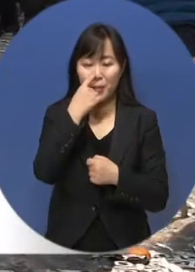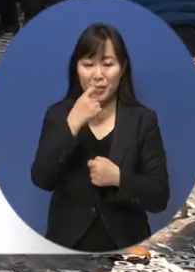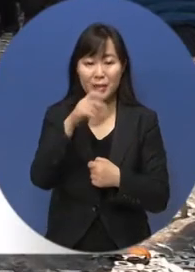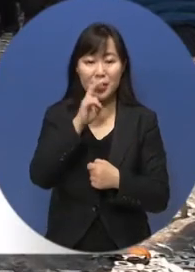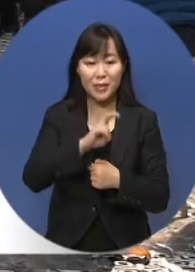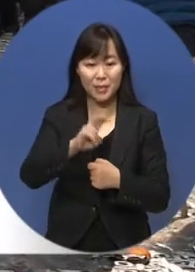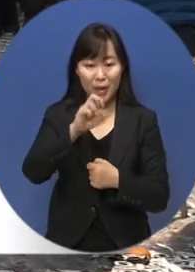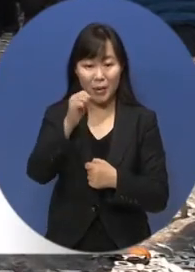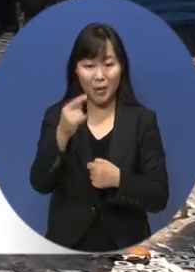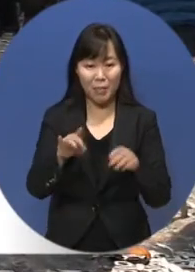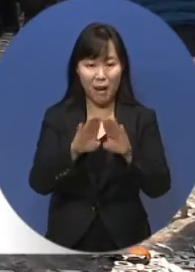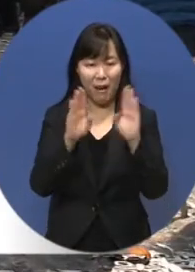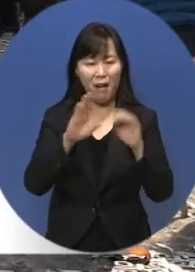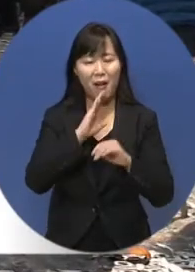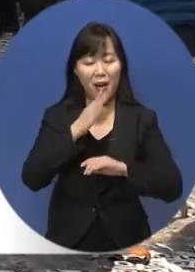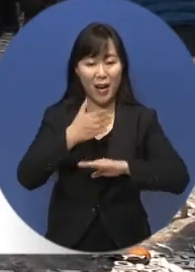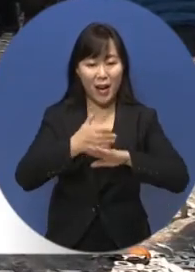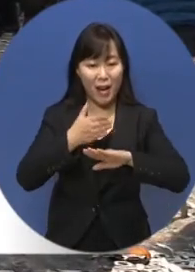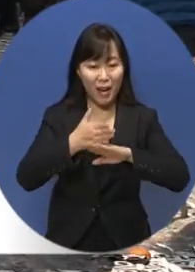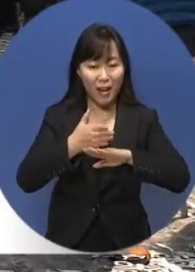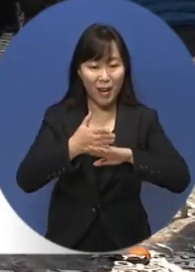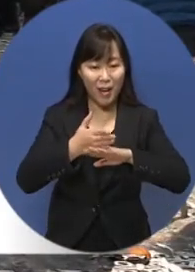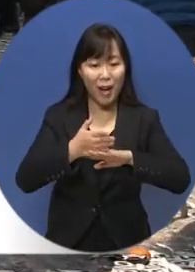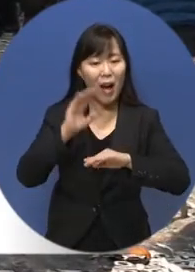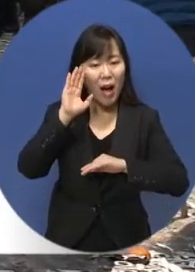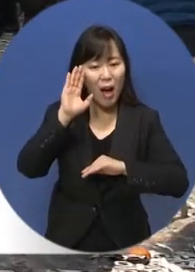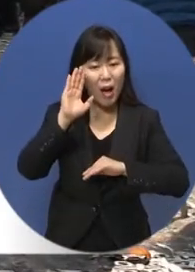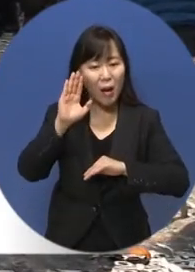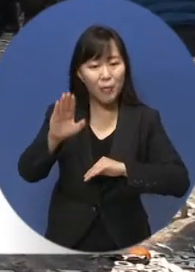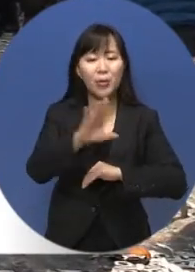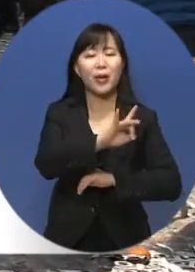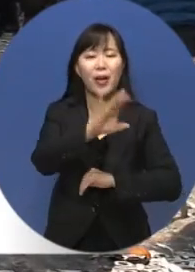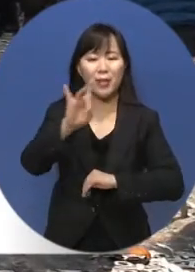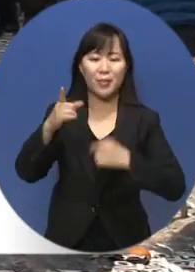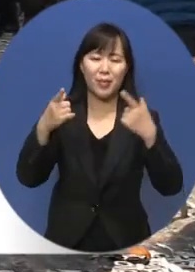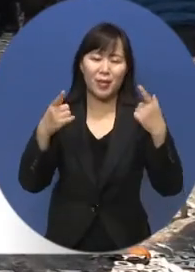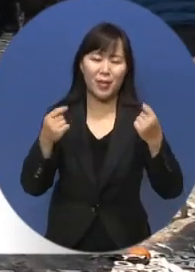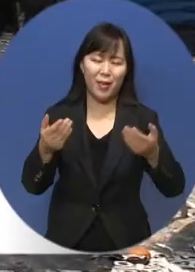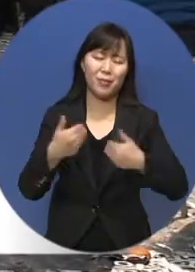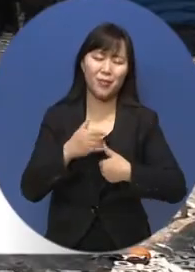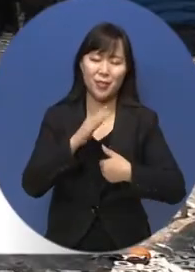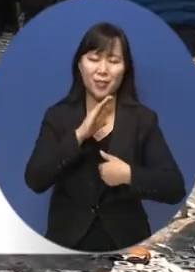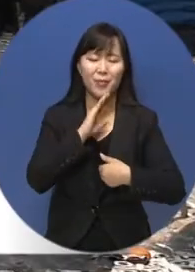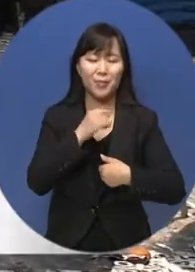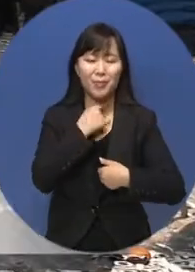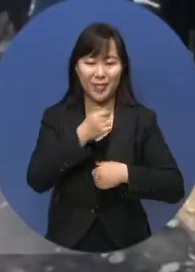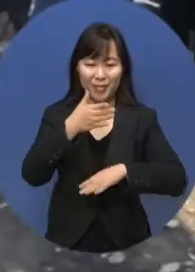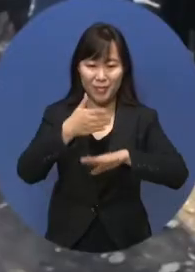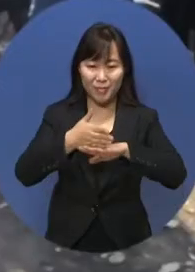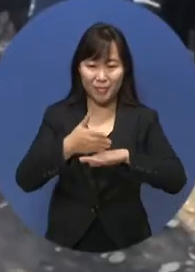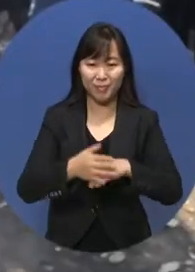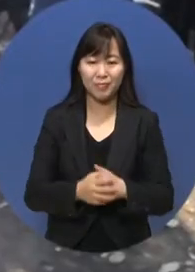음악회를 열어주시면 정말 감사합니다. 앞으로도 종종 해주셨으면 너무 감사합니다.